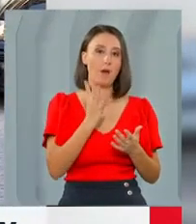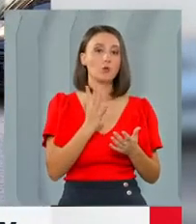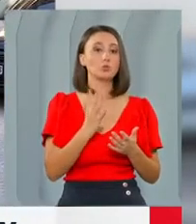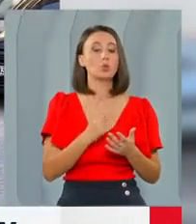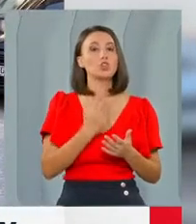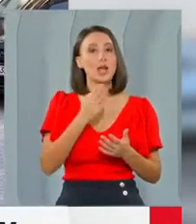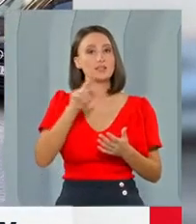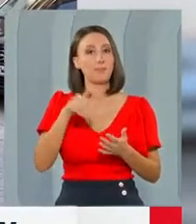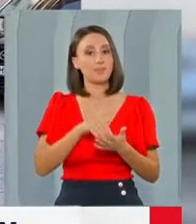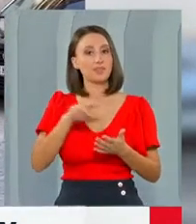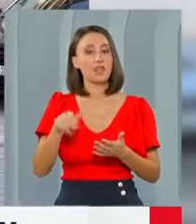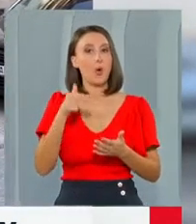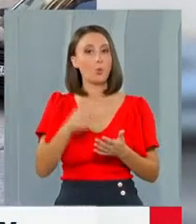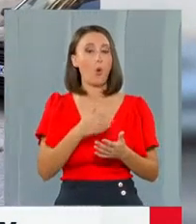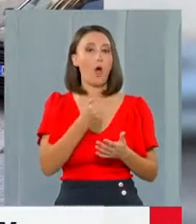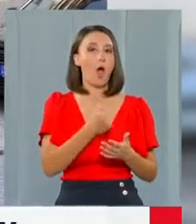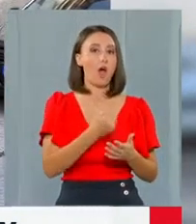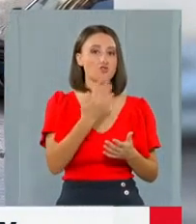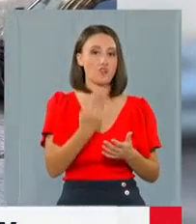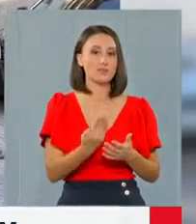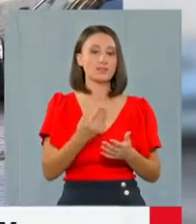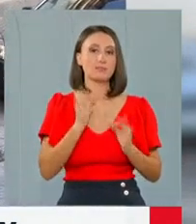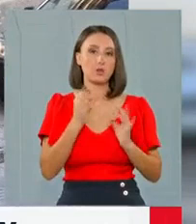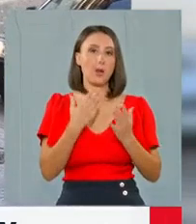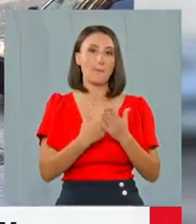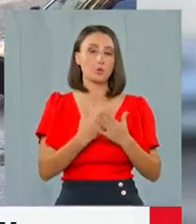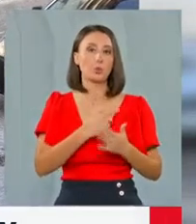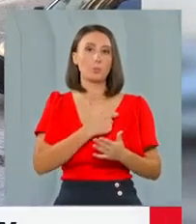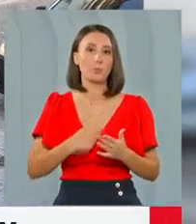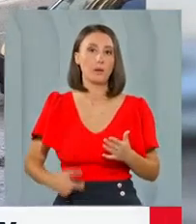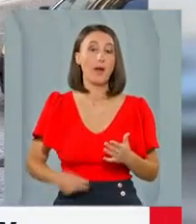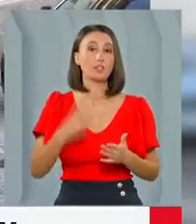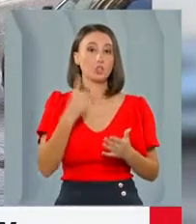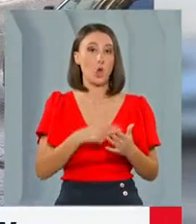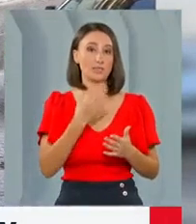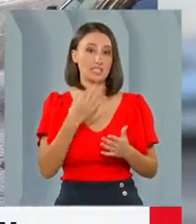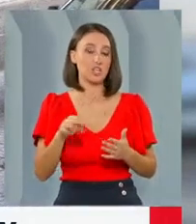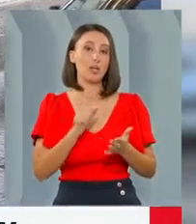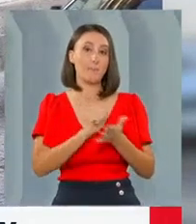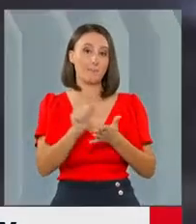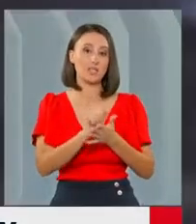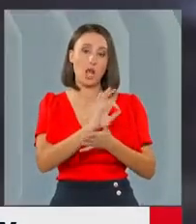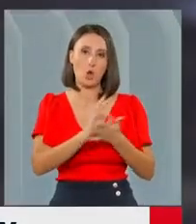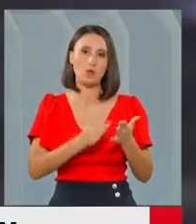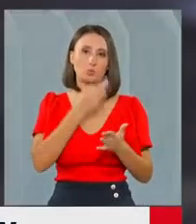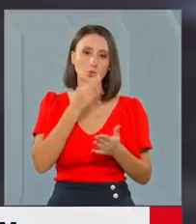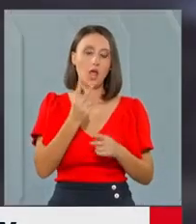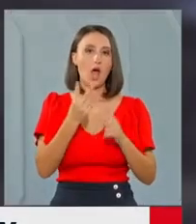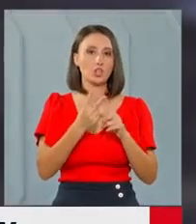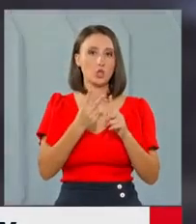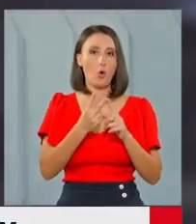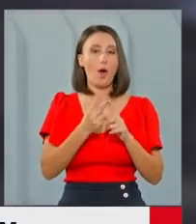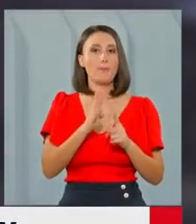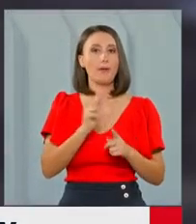leasing pentru un Audi A6 destinat speciale dilului în 2010 presa locală nota că primarul era deja la a